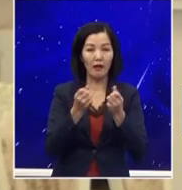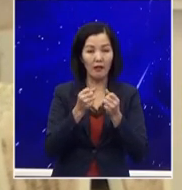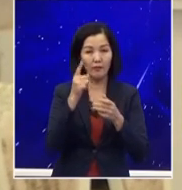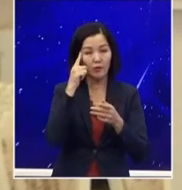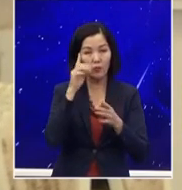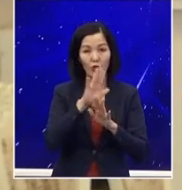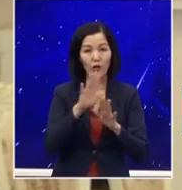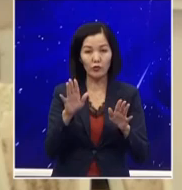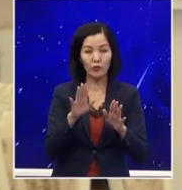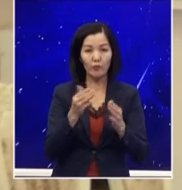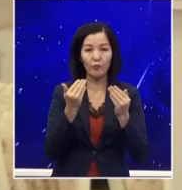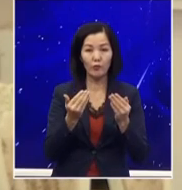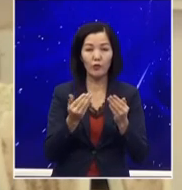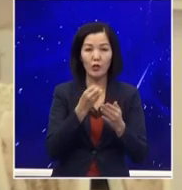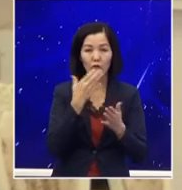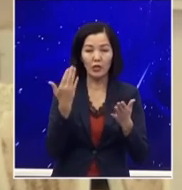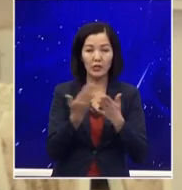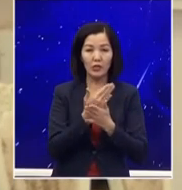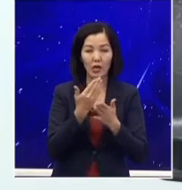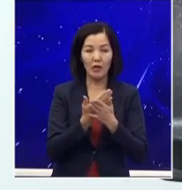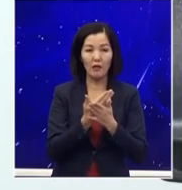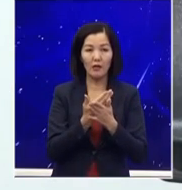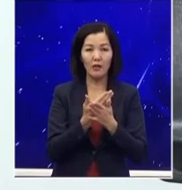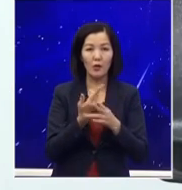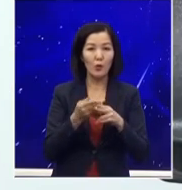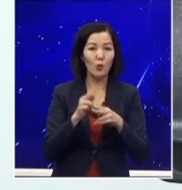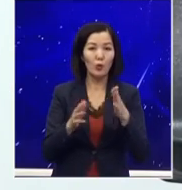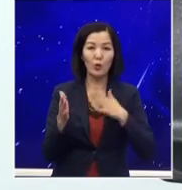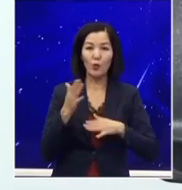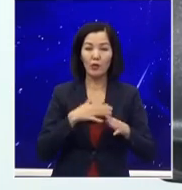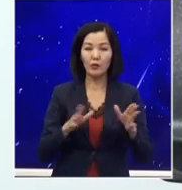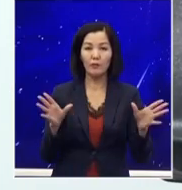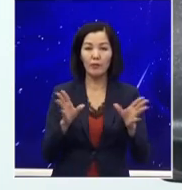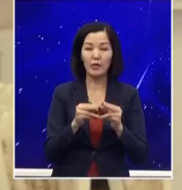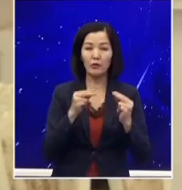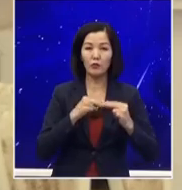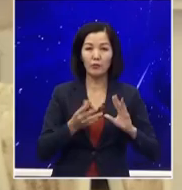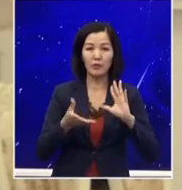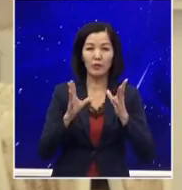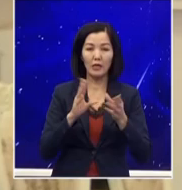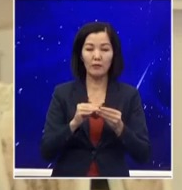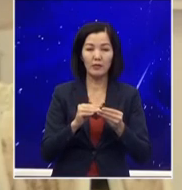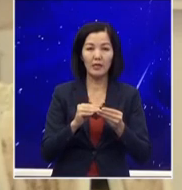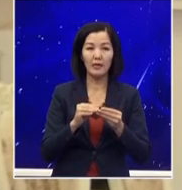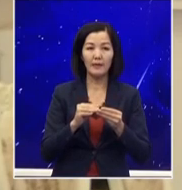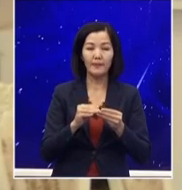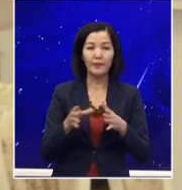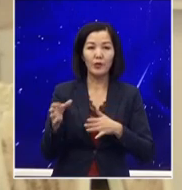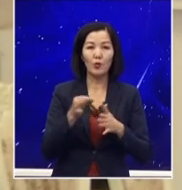едім, бірақ осы жерде сондай қуанышты сәт мағанды түсіп отыр. Бұл енді бірлесіп атқарған жұмысымыздың жемісі дейміз. Облыста